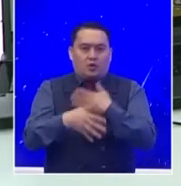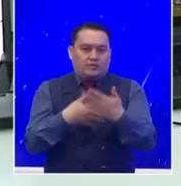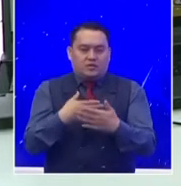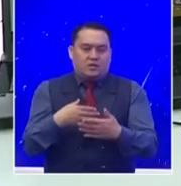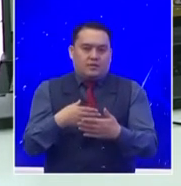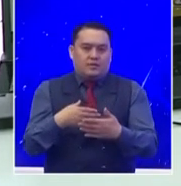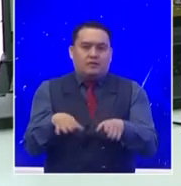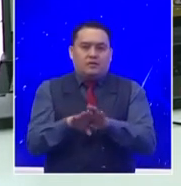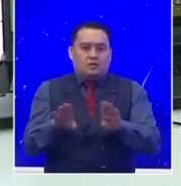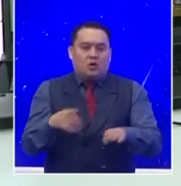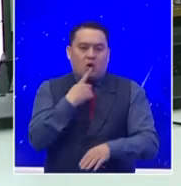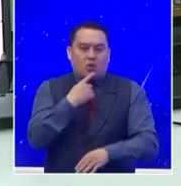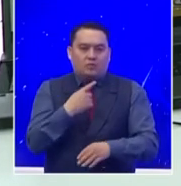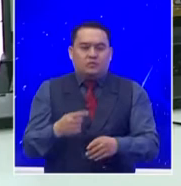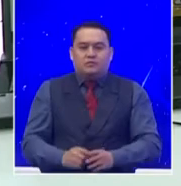в гемоглобине.